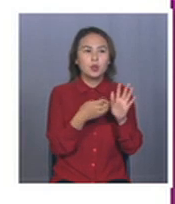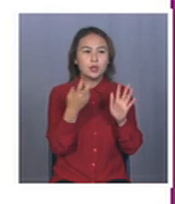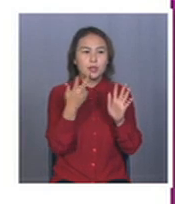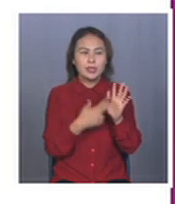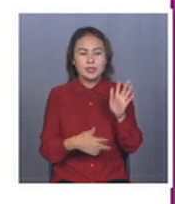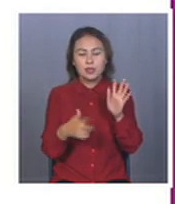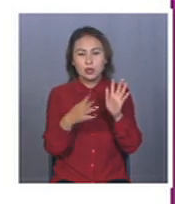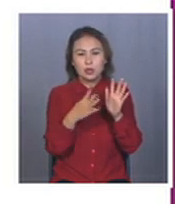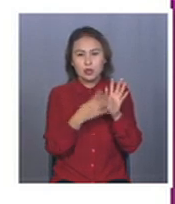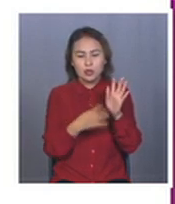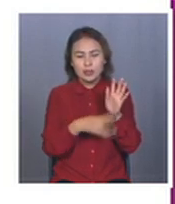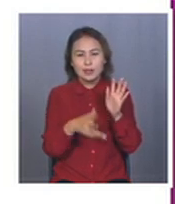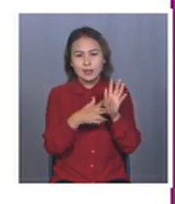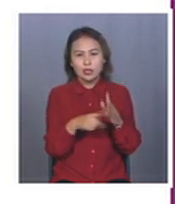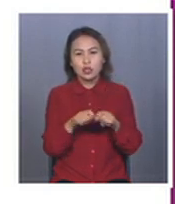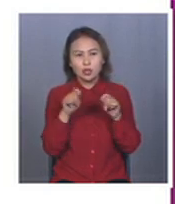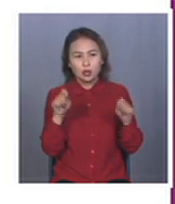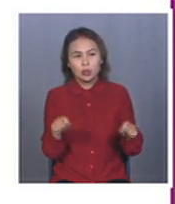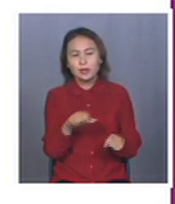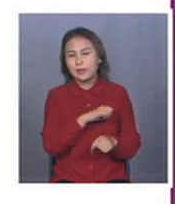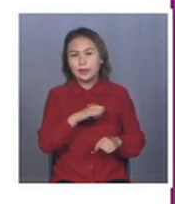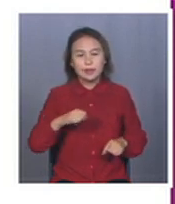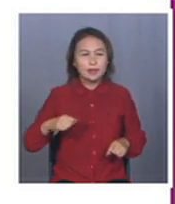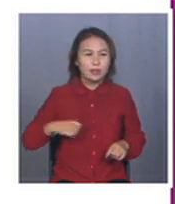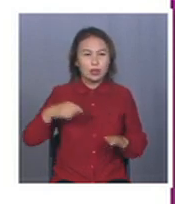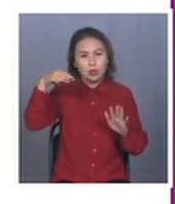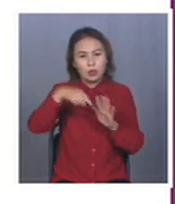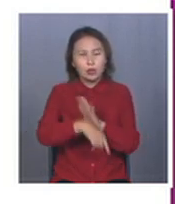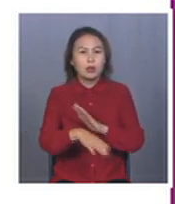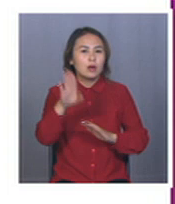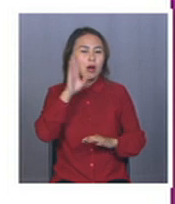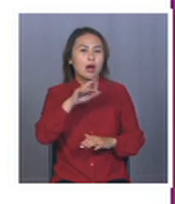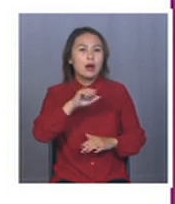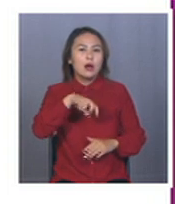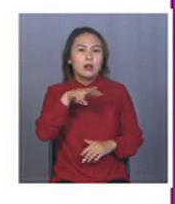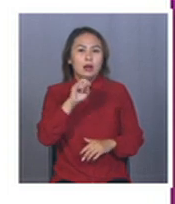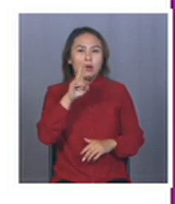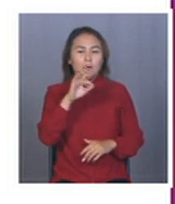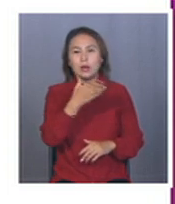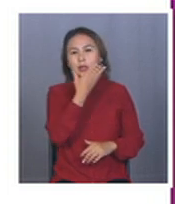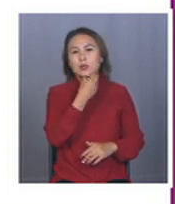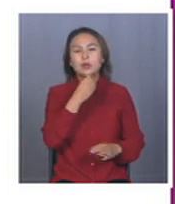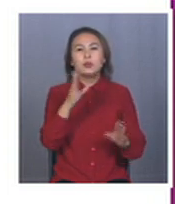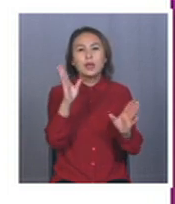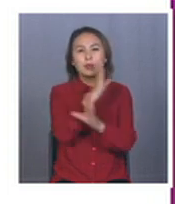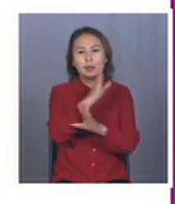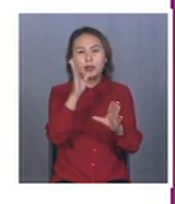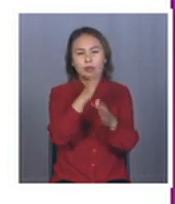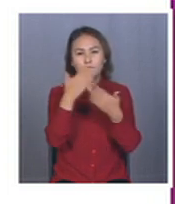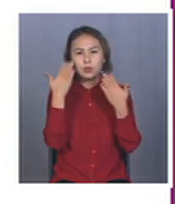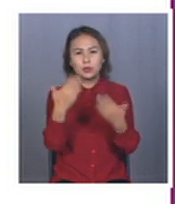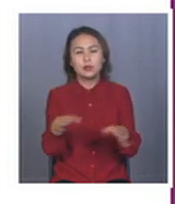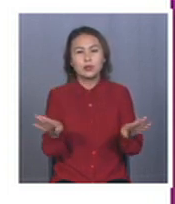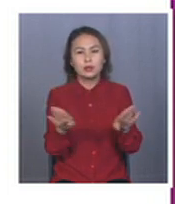1998 жылы құрылған. Еліміздегі ең терең көл Алакөлдің сұлу табиғаты осы